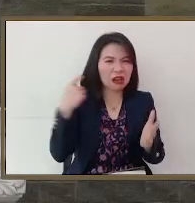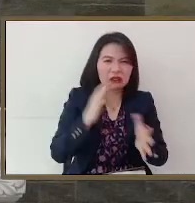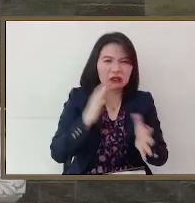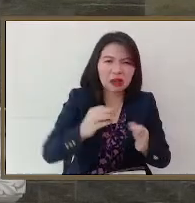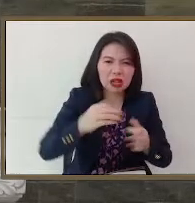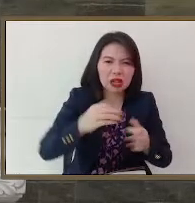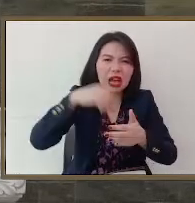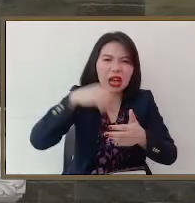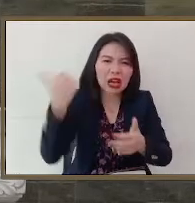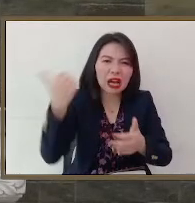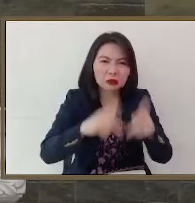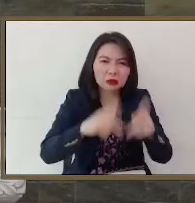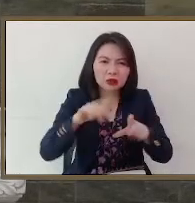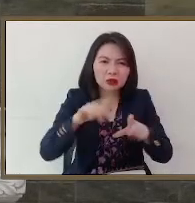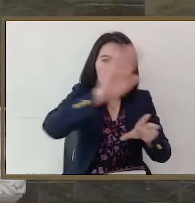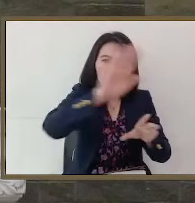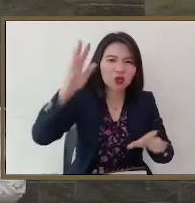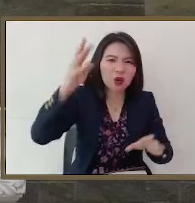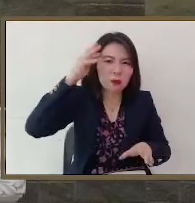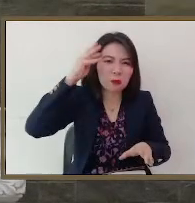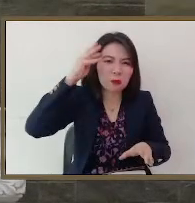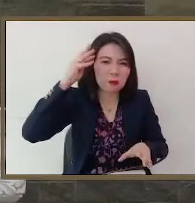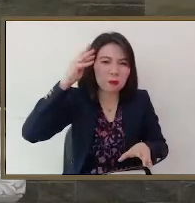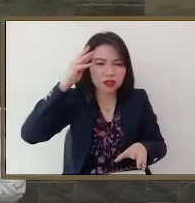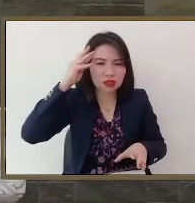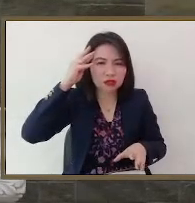ministry in your mind.